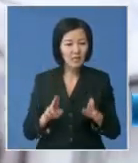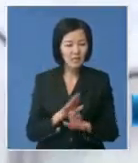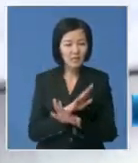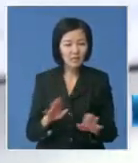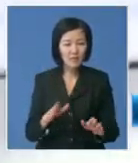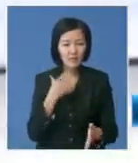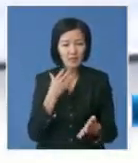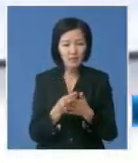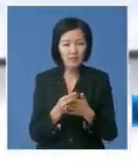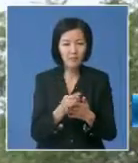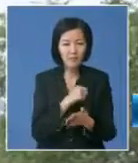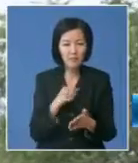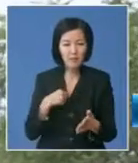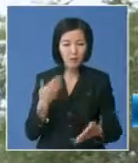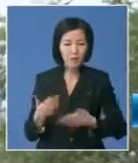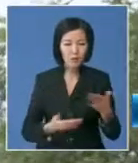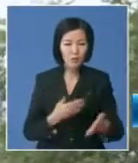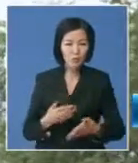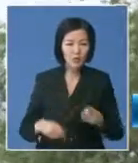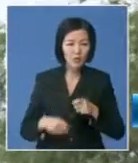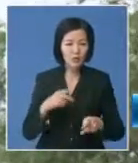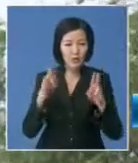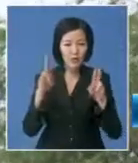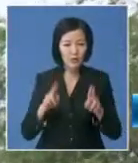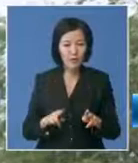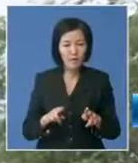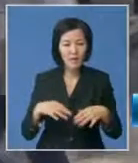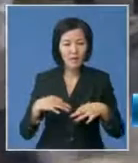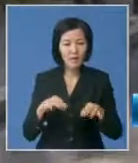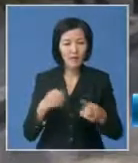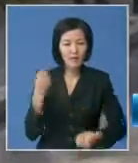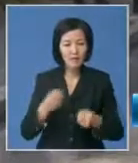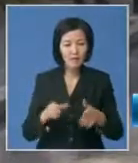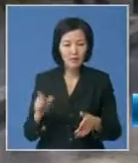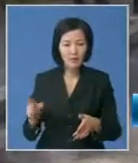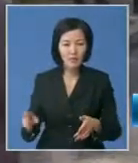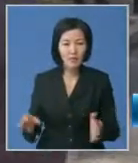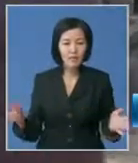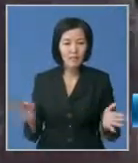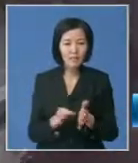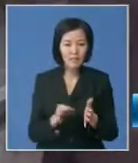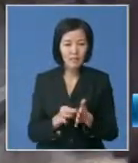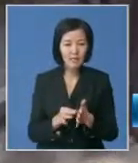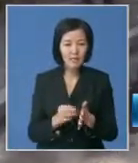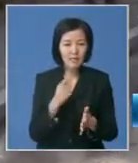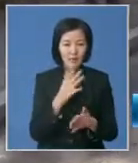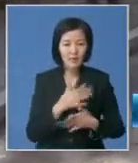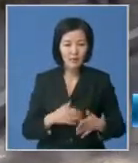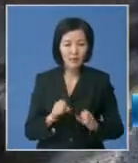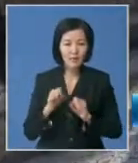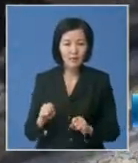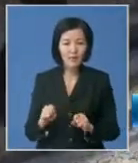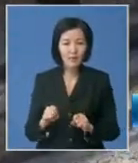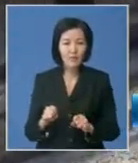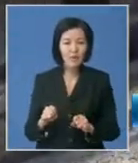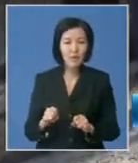пешеходов и нарушение правил дорожного движения водителями транспортных средств в целях профилактики травматизма на дорогах молодежь